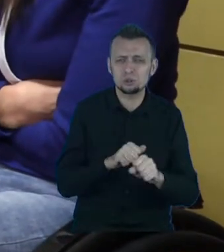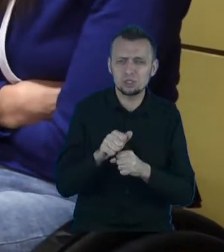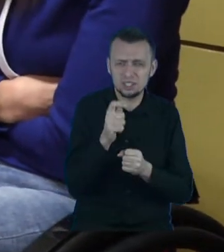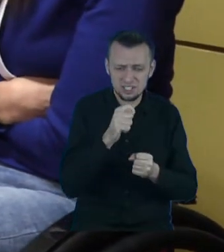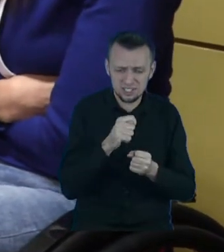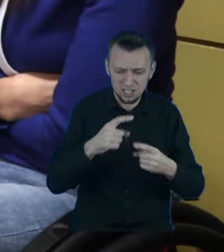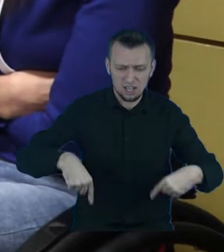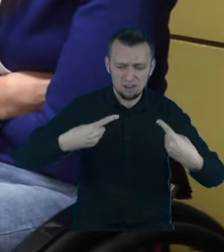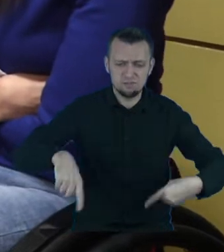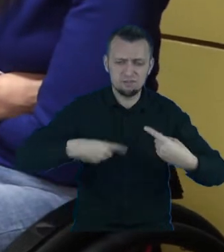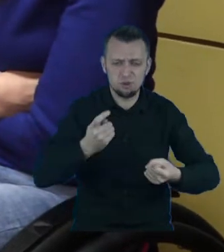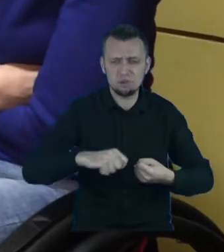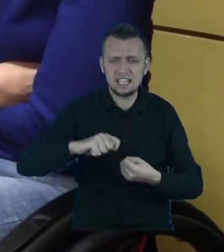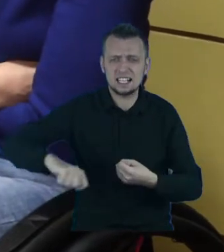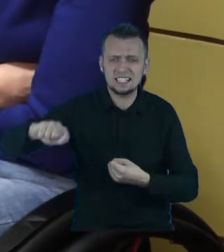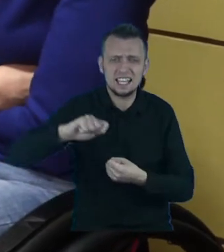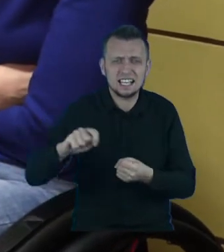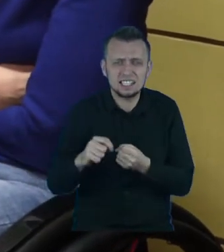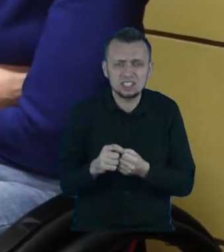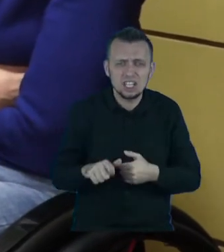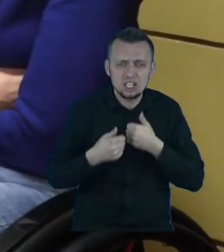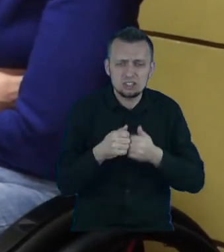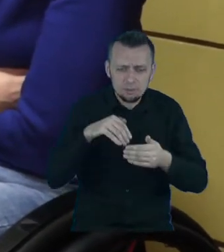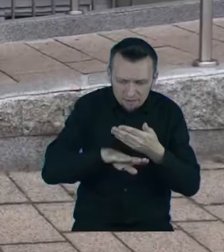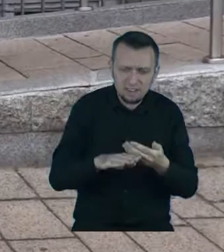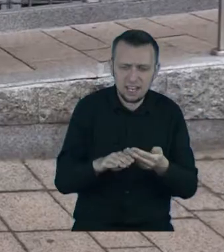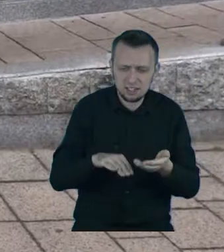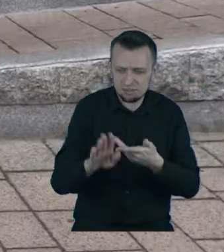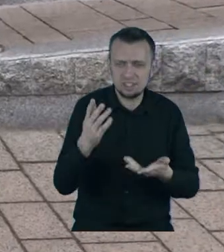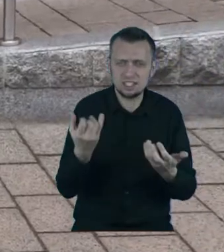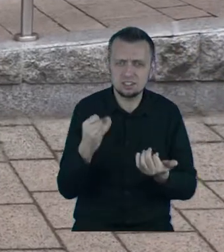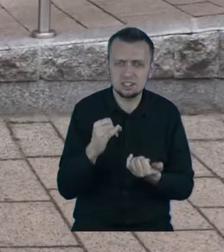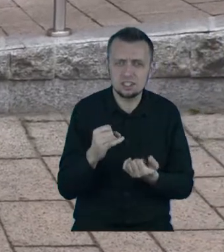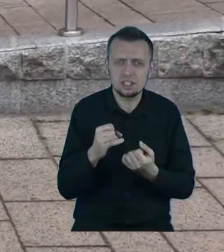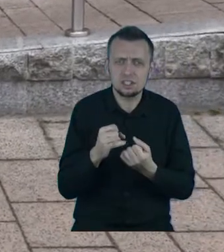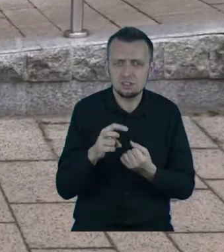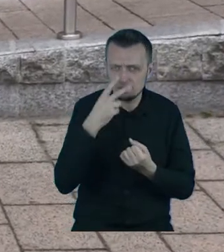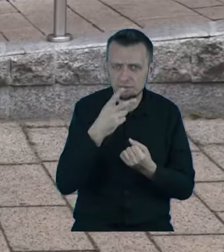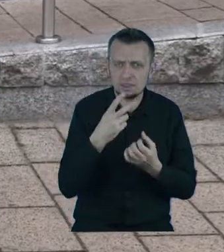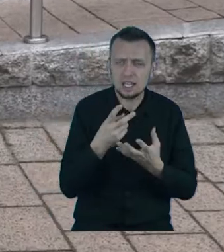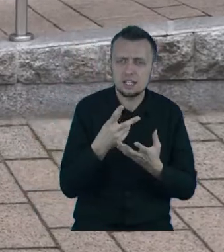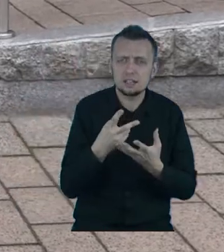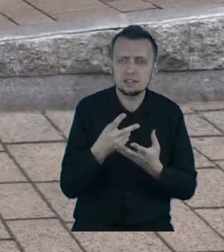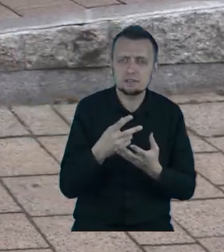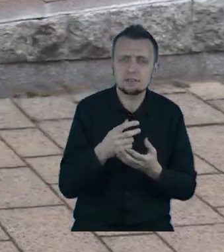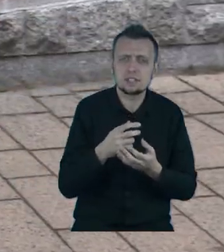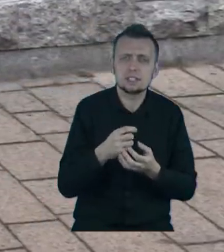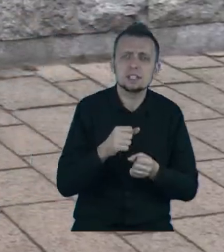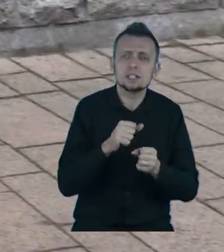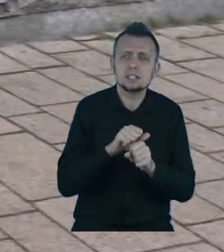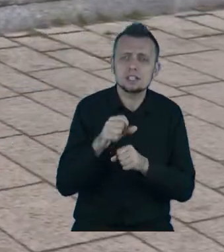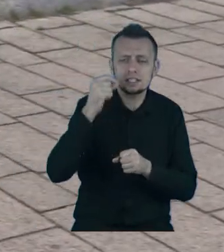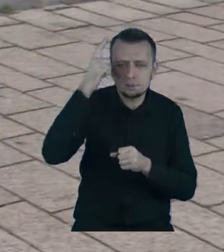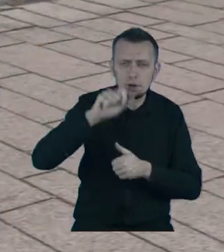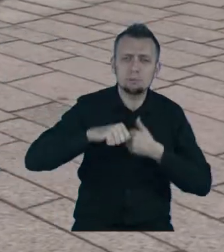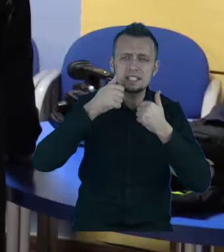barier, z którymi niepełnosprawni borykają się na co dzień. Powstał pomysł powołania pełnomocnika do spraw likwidacji barier architektonicznych.